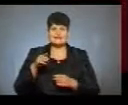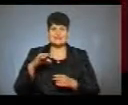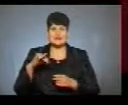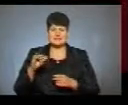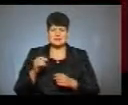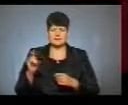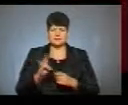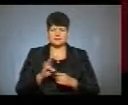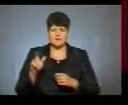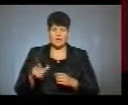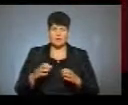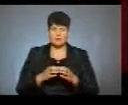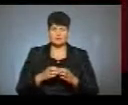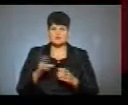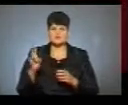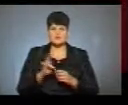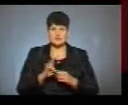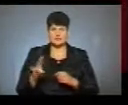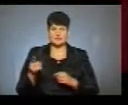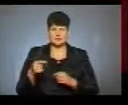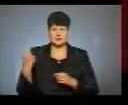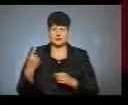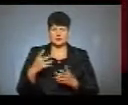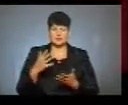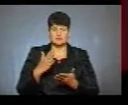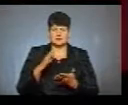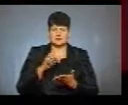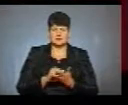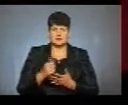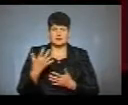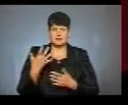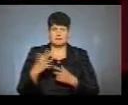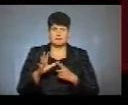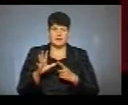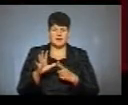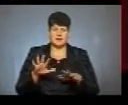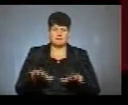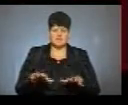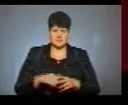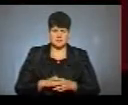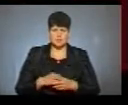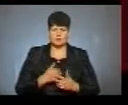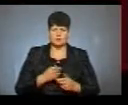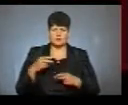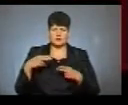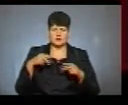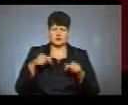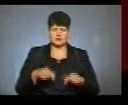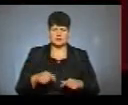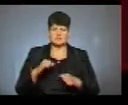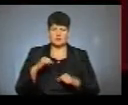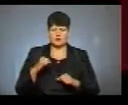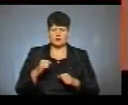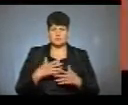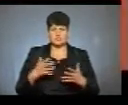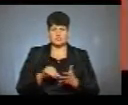Команда священників Тернопільщини посіла 5-те місце. Дуже хотів сюди приїхати. Звісно, за перемогою, як і всі, але більше